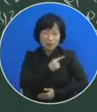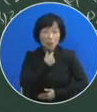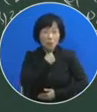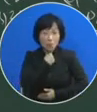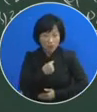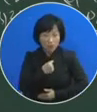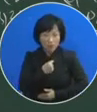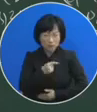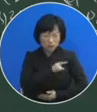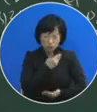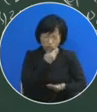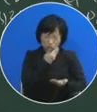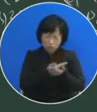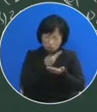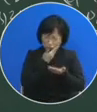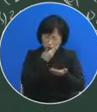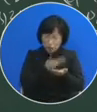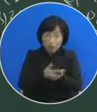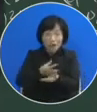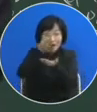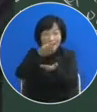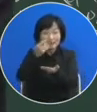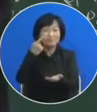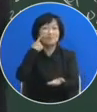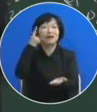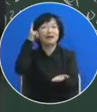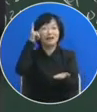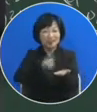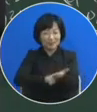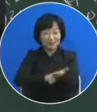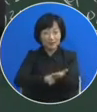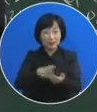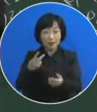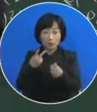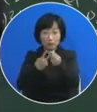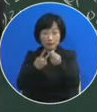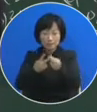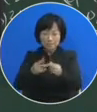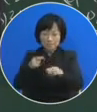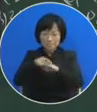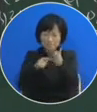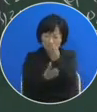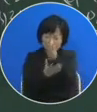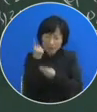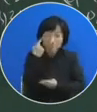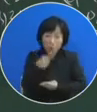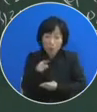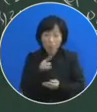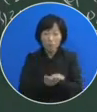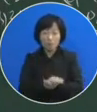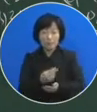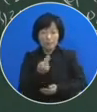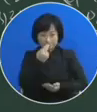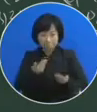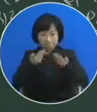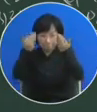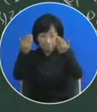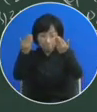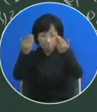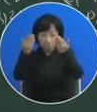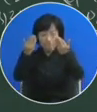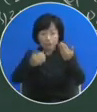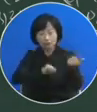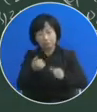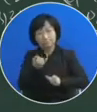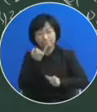본 것입니다. Being able to see what God desires the most, what is the greatest thing? 전심은 뭐냐? What is your whole heart? 생명 거는 자는 세계를 바꿀 수